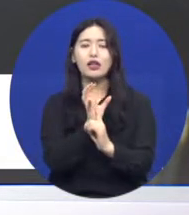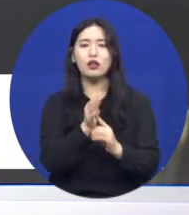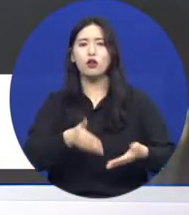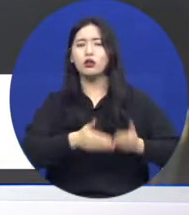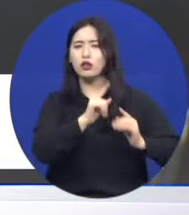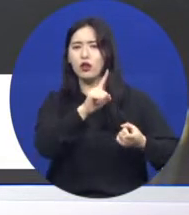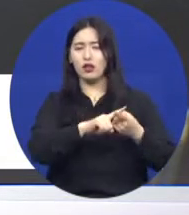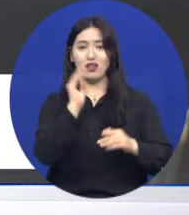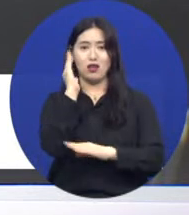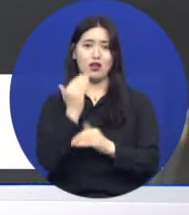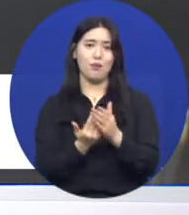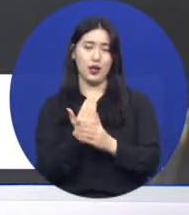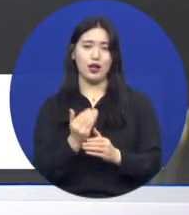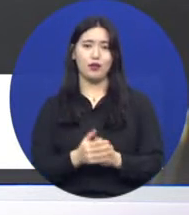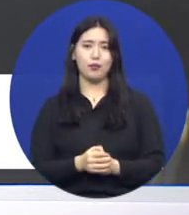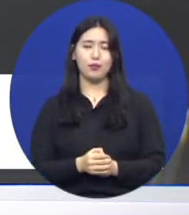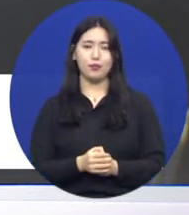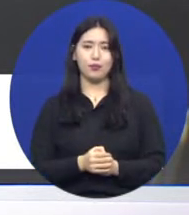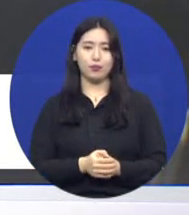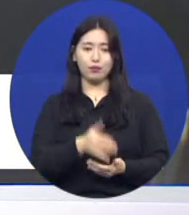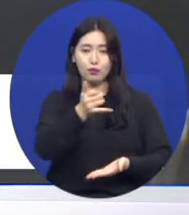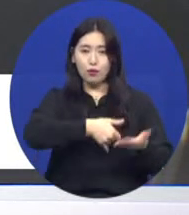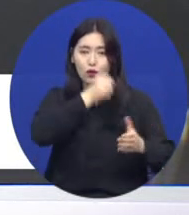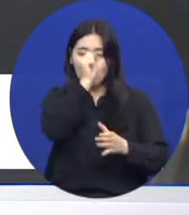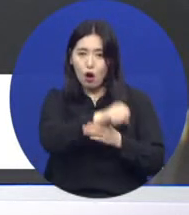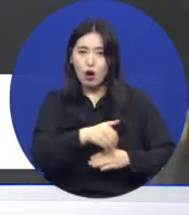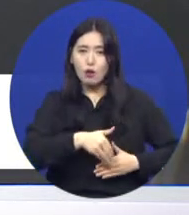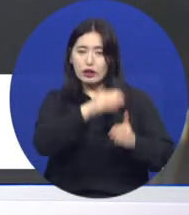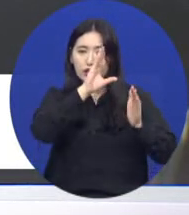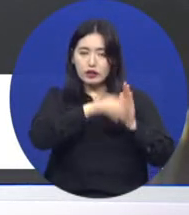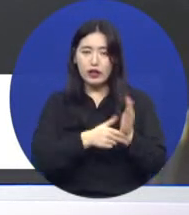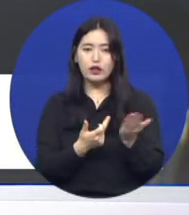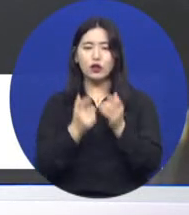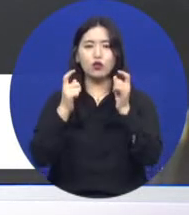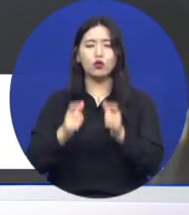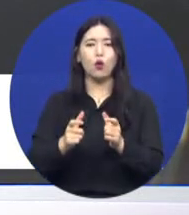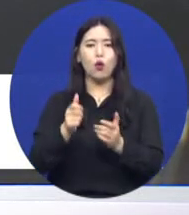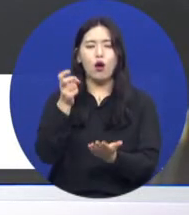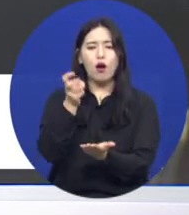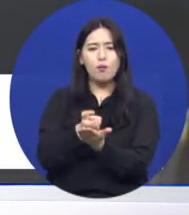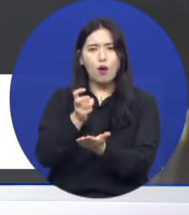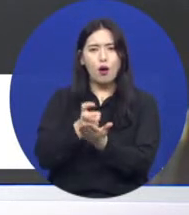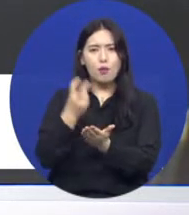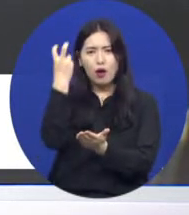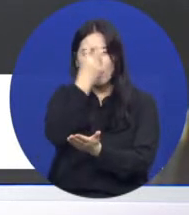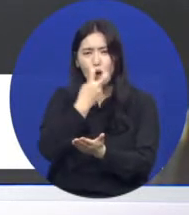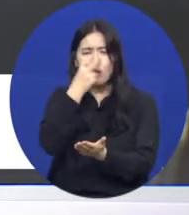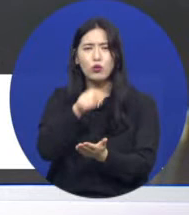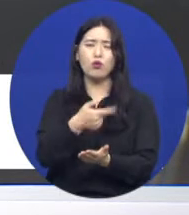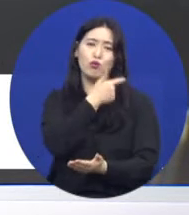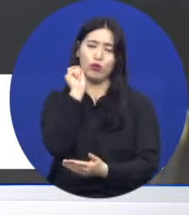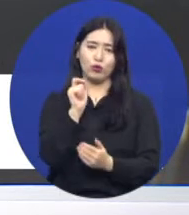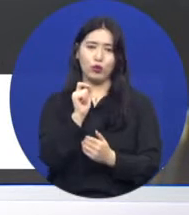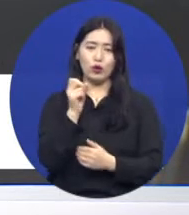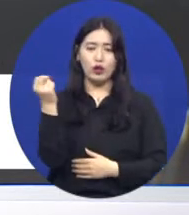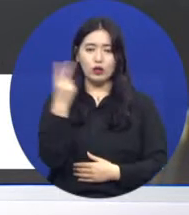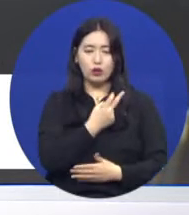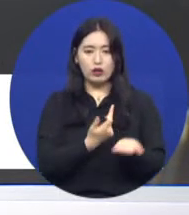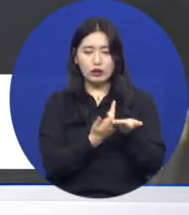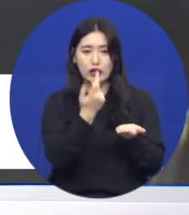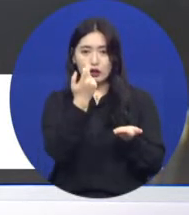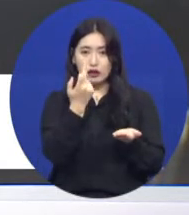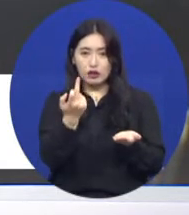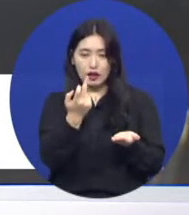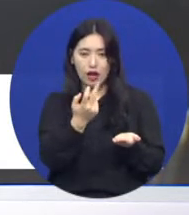사업이 도마에 올랐습니다. 공사 허가 과정에서 제주도의 법률적 검토가 부실했고, 산간으로